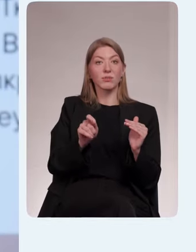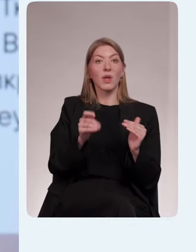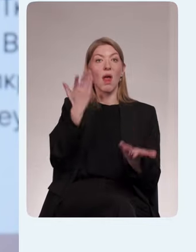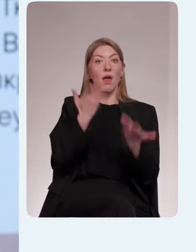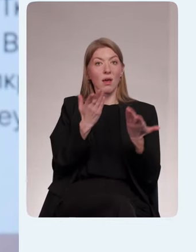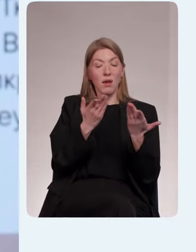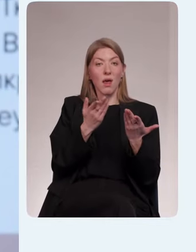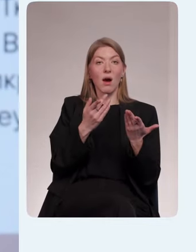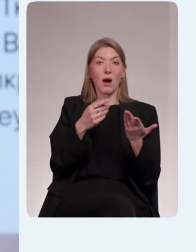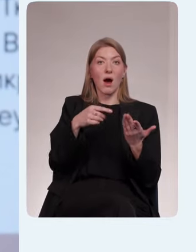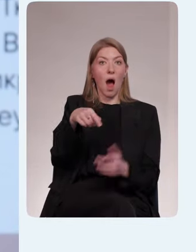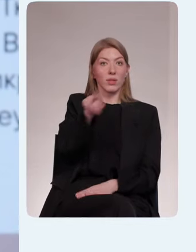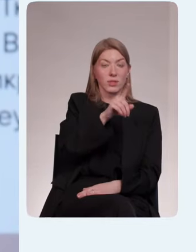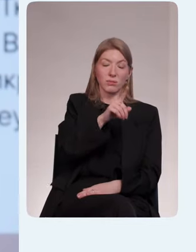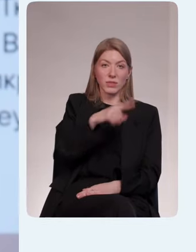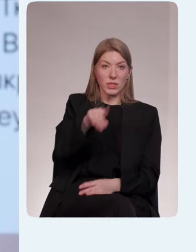понимаете, о чем я.